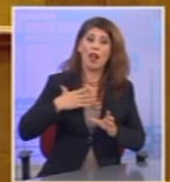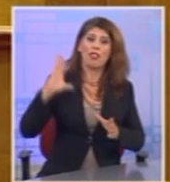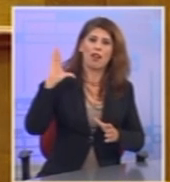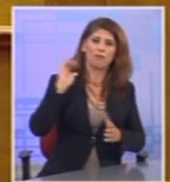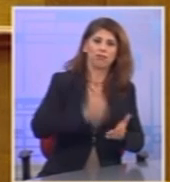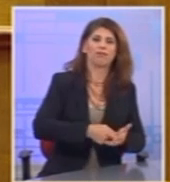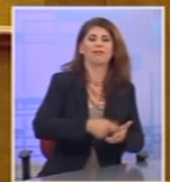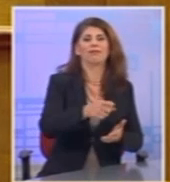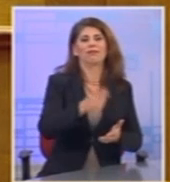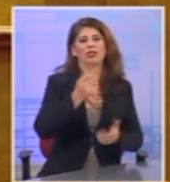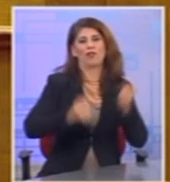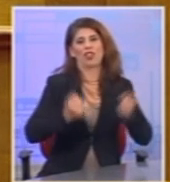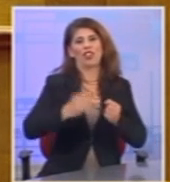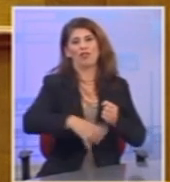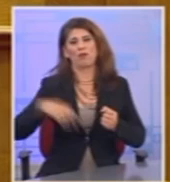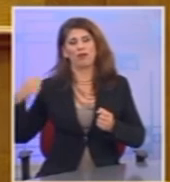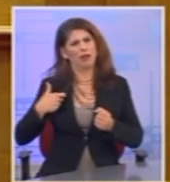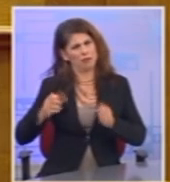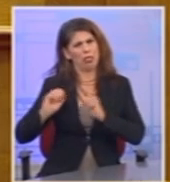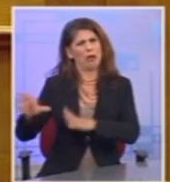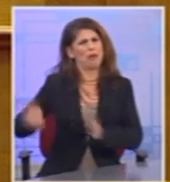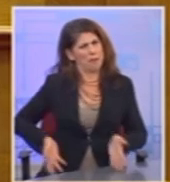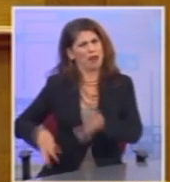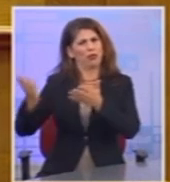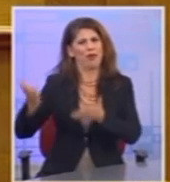αυτοκίνητο. Και τους το δώσατε.